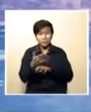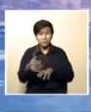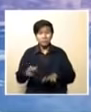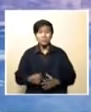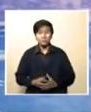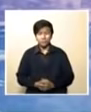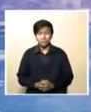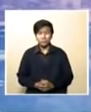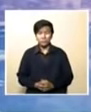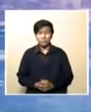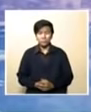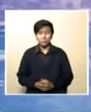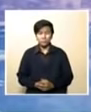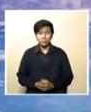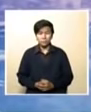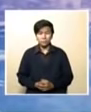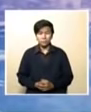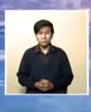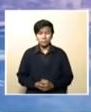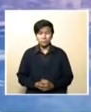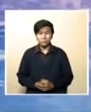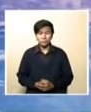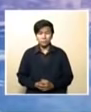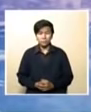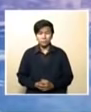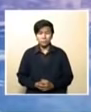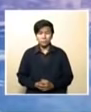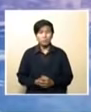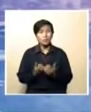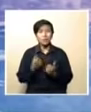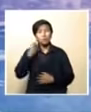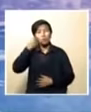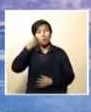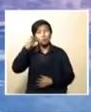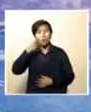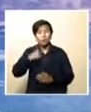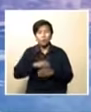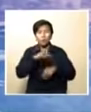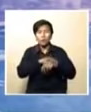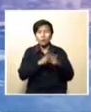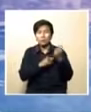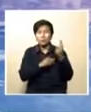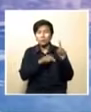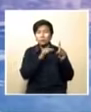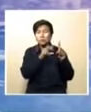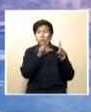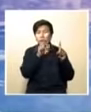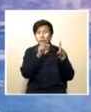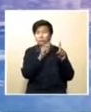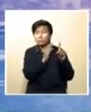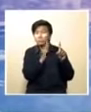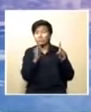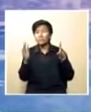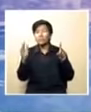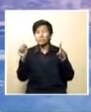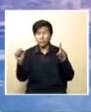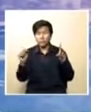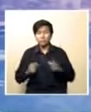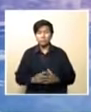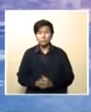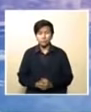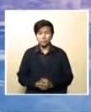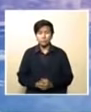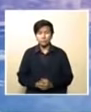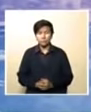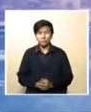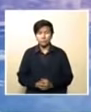สถานีโทรทัศน์และวิทยุทั้งหลายที่มีการถ่ายทอดสดนะครับเชื่อมสัญญาณไปทุกที่นะครับตอนนี้ก็จะเจอกันทุกวันนะครับกราบขอบพระคุ